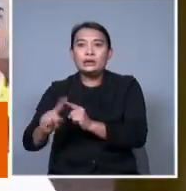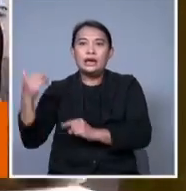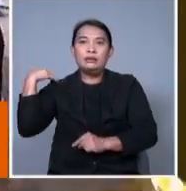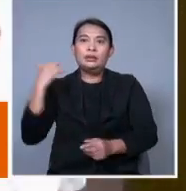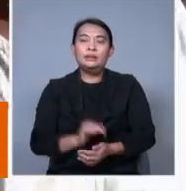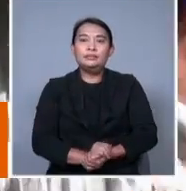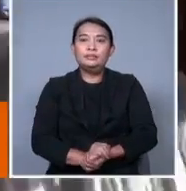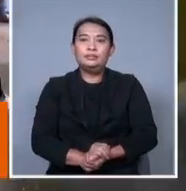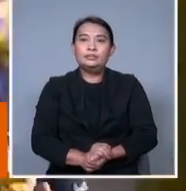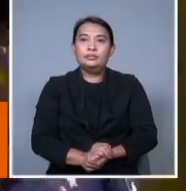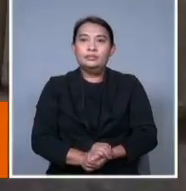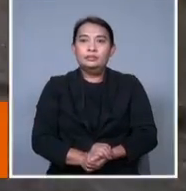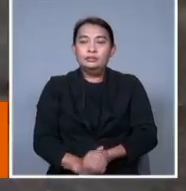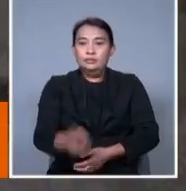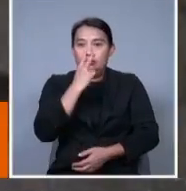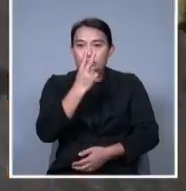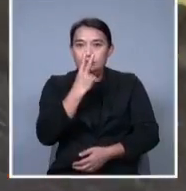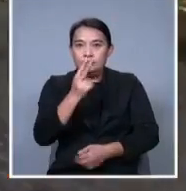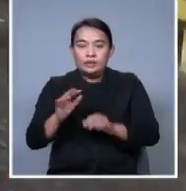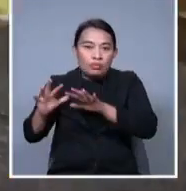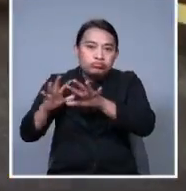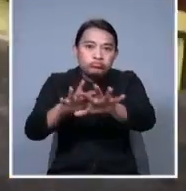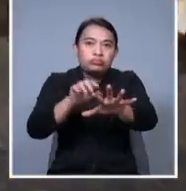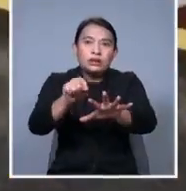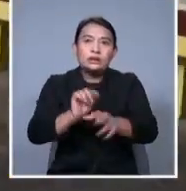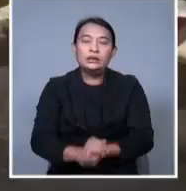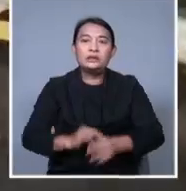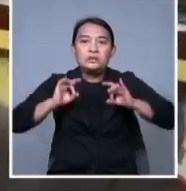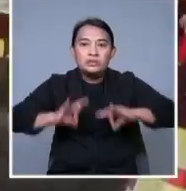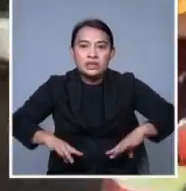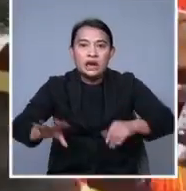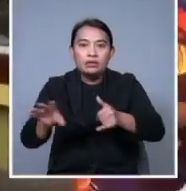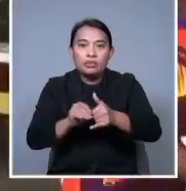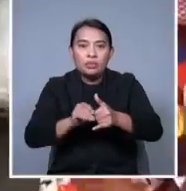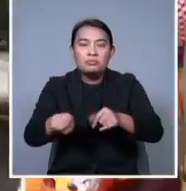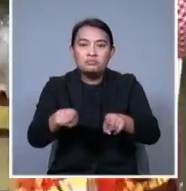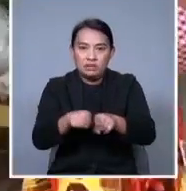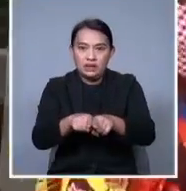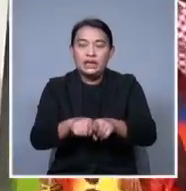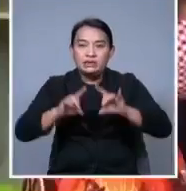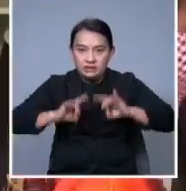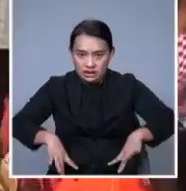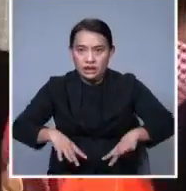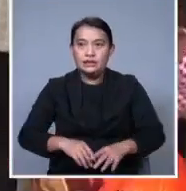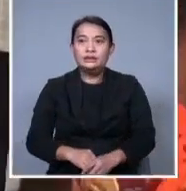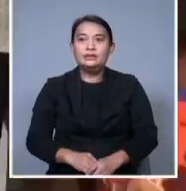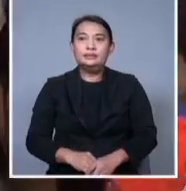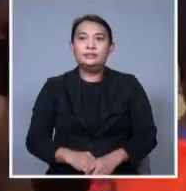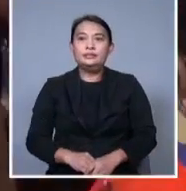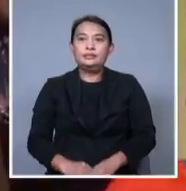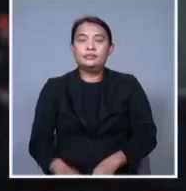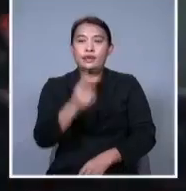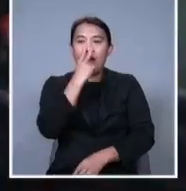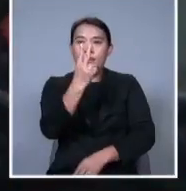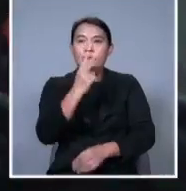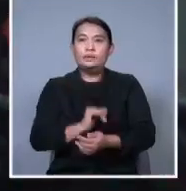ล้วคลิปที่เห็นเมื่อสักครู่นี้นะคะโอ้โหแอร์อัดเยียดเข้าไปแบบนั้นน่ะมันเสี่ยงติดโรคอีกนะ ท่านน่ะสิครับอ่ะมาดูอีกหนึ่งพื้น